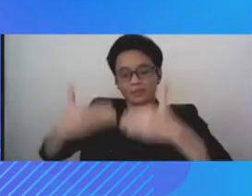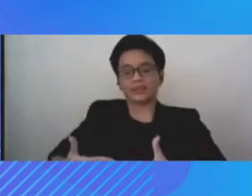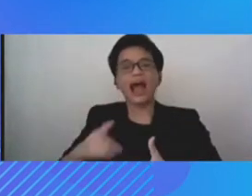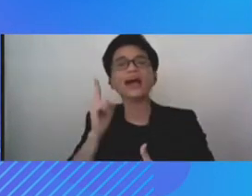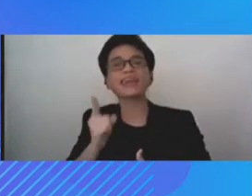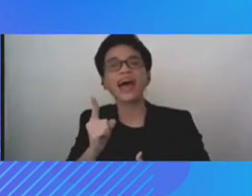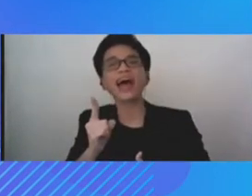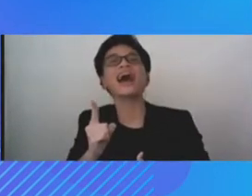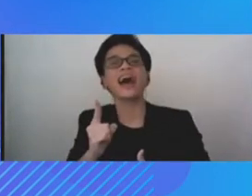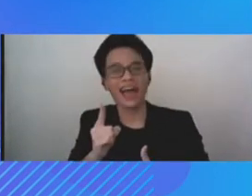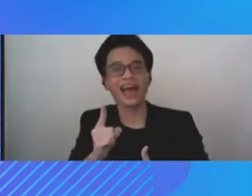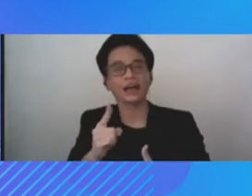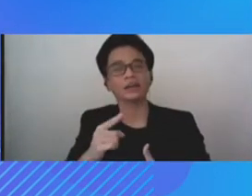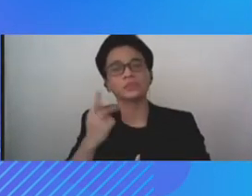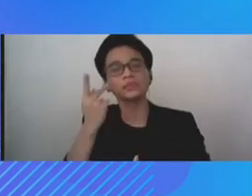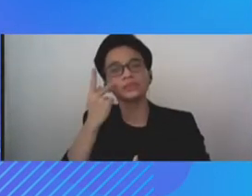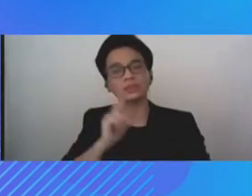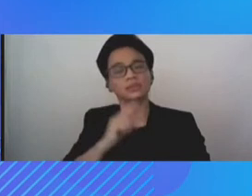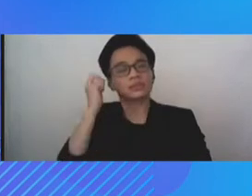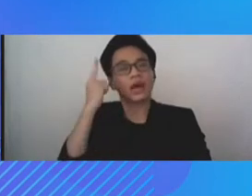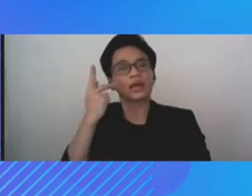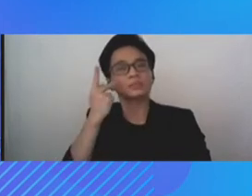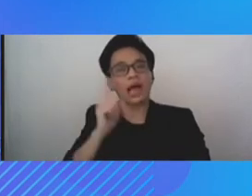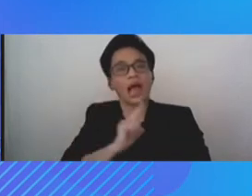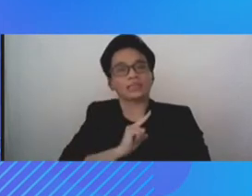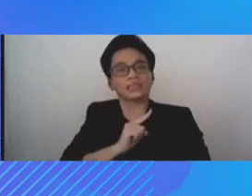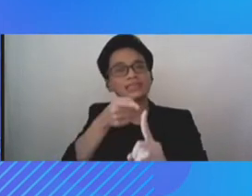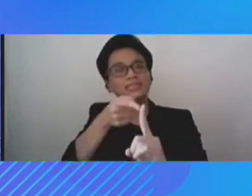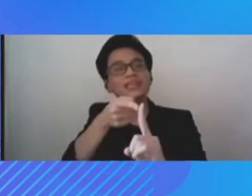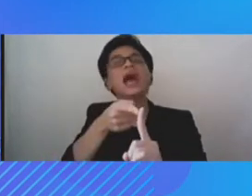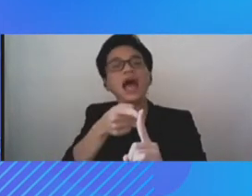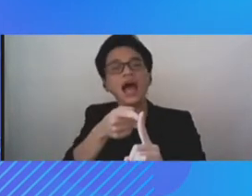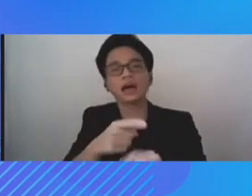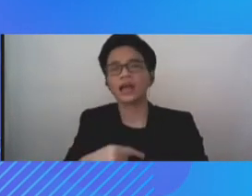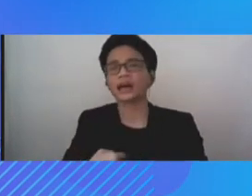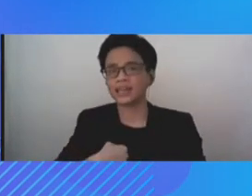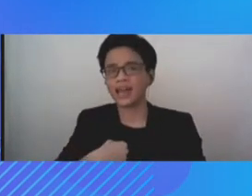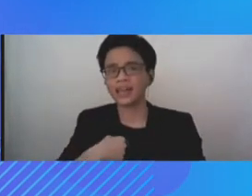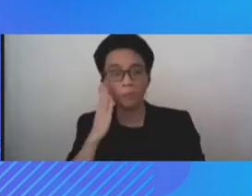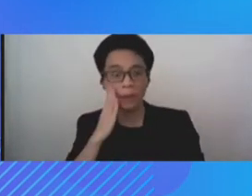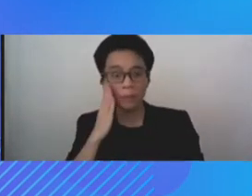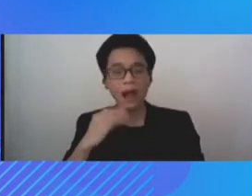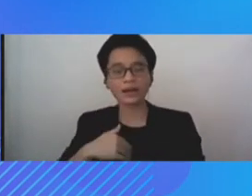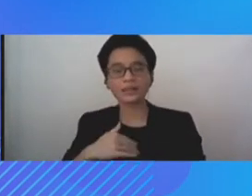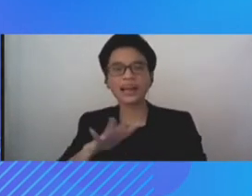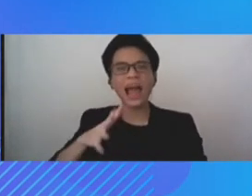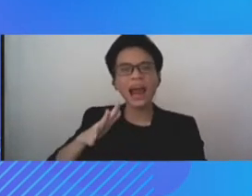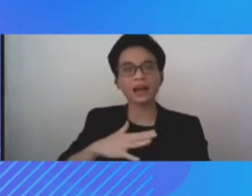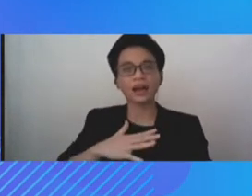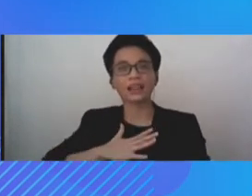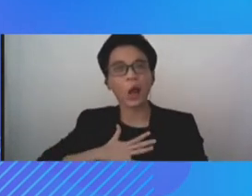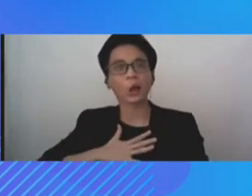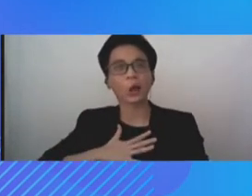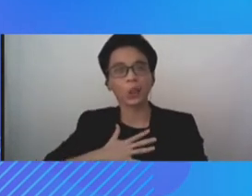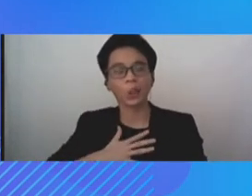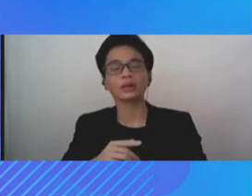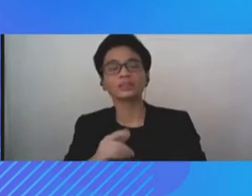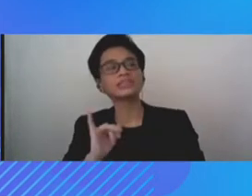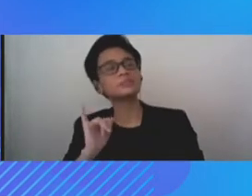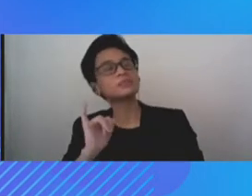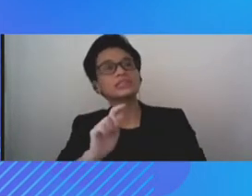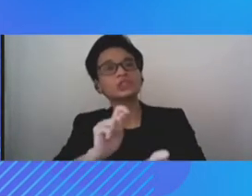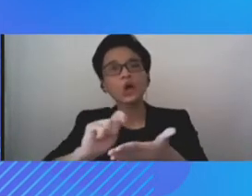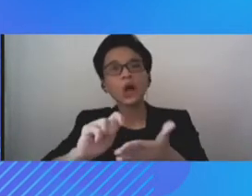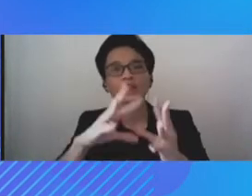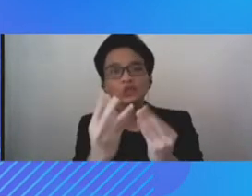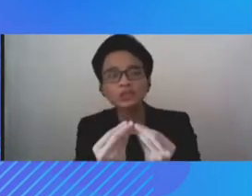artinya saya kadang-kadang kan orang tua juga ini ya, kadang takut. Jadi kalau misalnya sekolah di inklusi dibully bagaimana